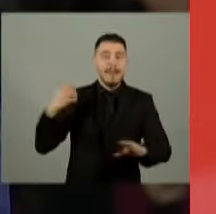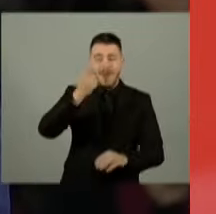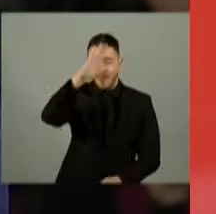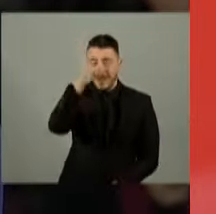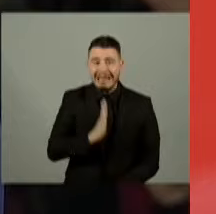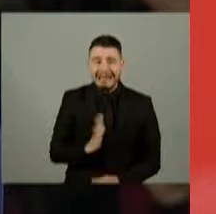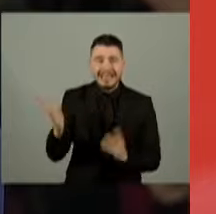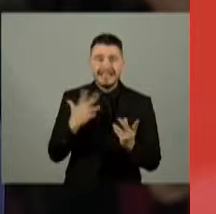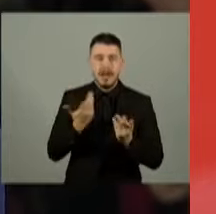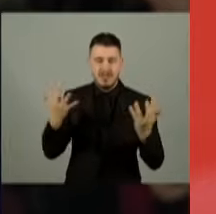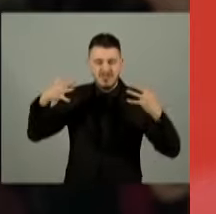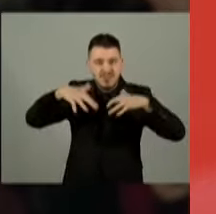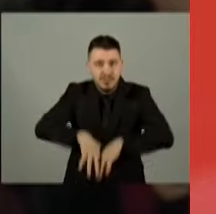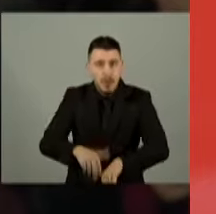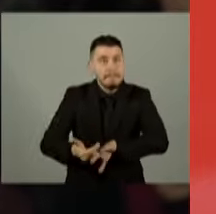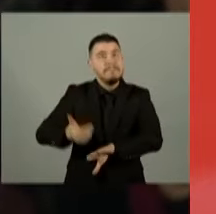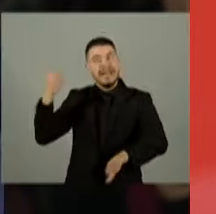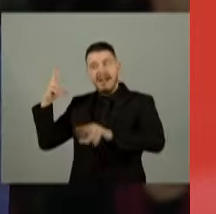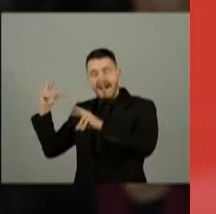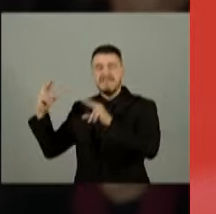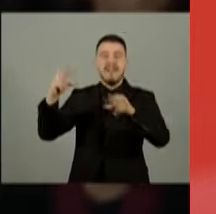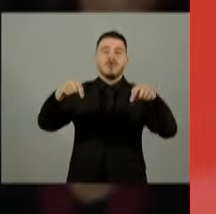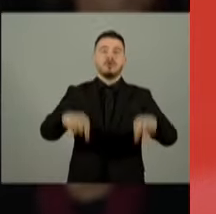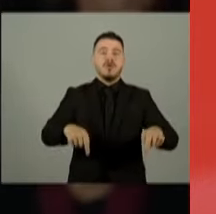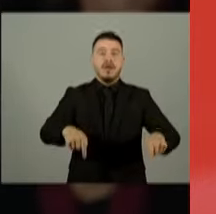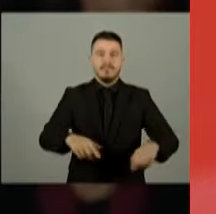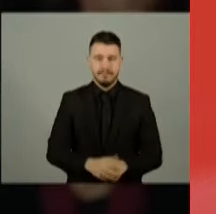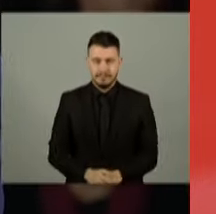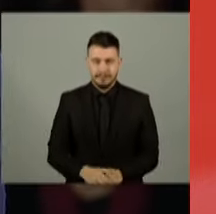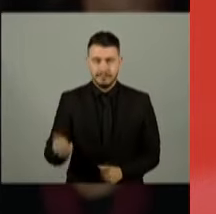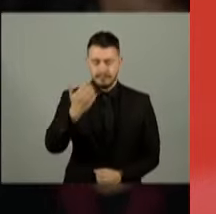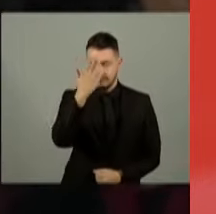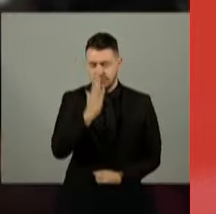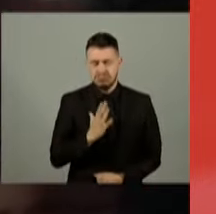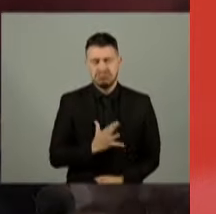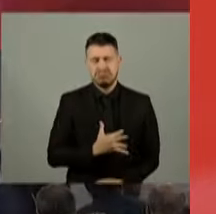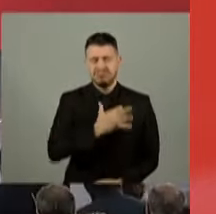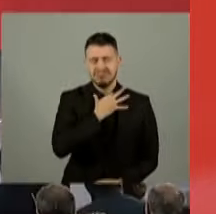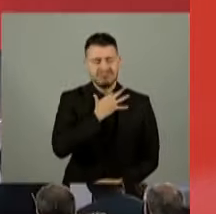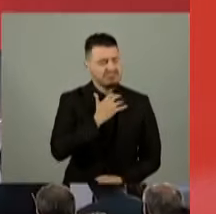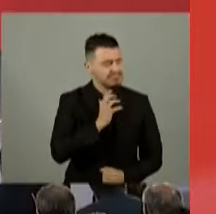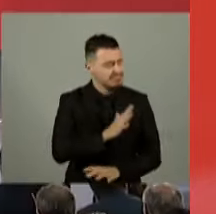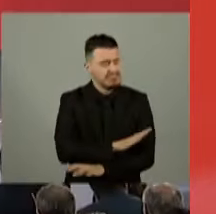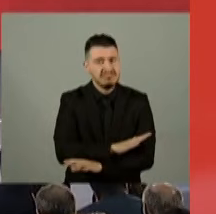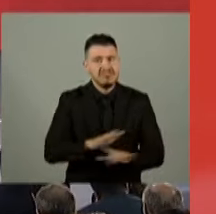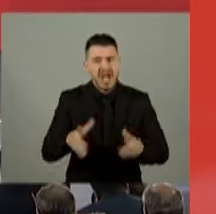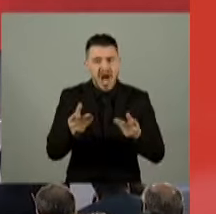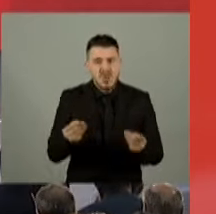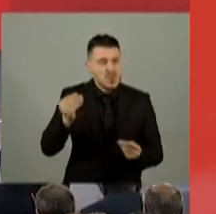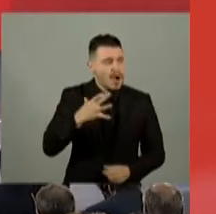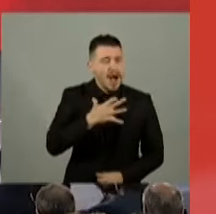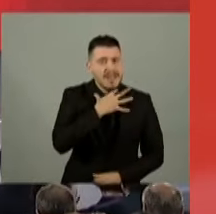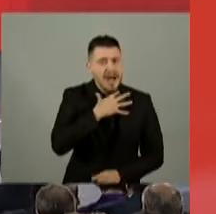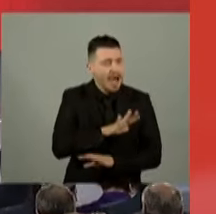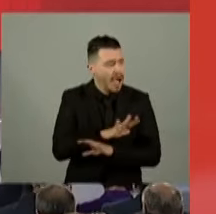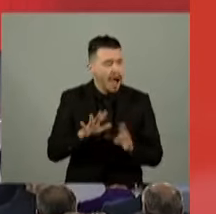αυτό. Το τάκβοντο. Δηλαδή, πήγε πολλοί κόσμος, ο οποίος δεν ήταν σύνεδροι. Αυτό, άρα θα υπάρξει